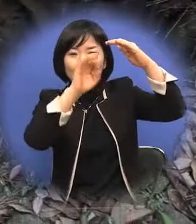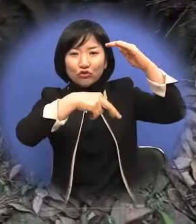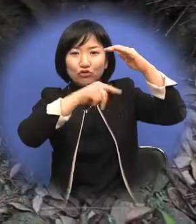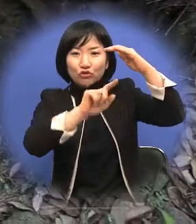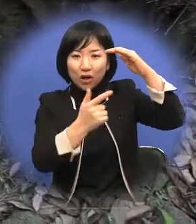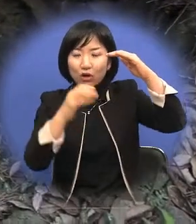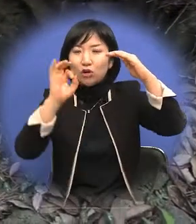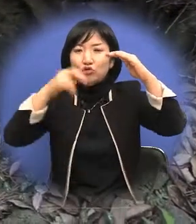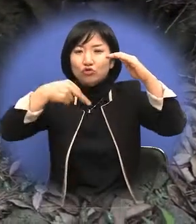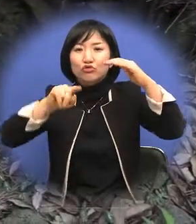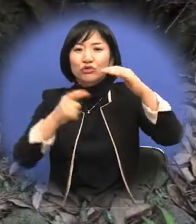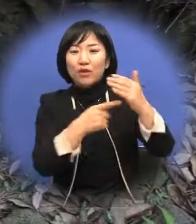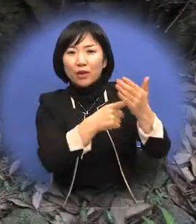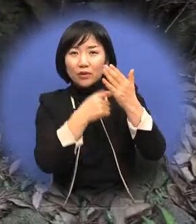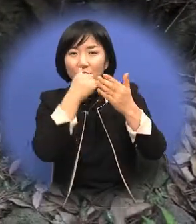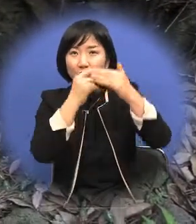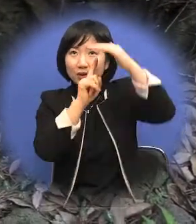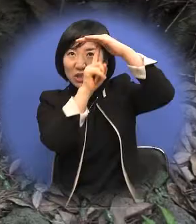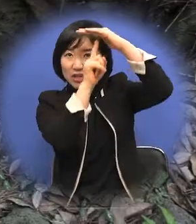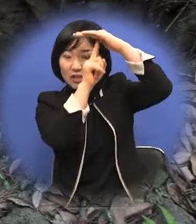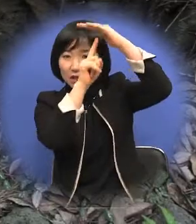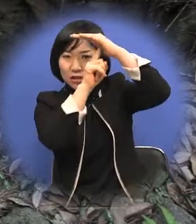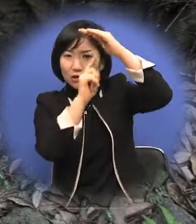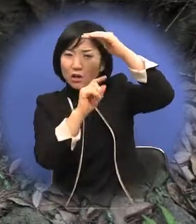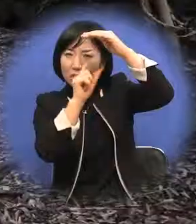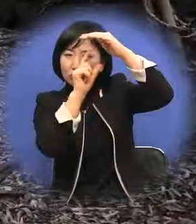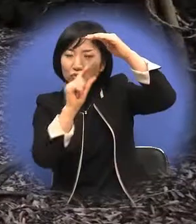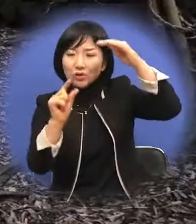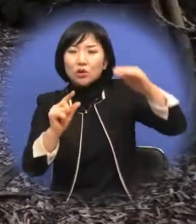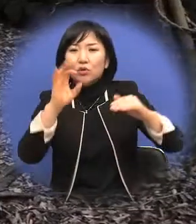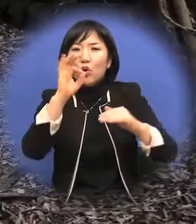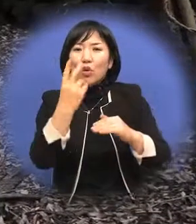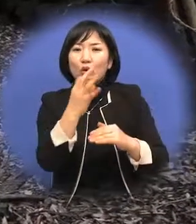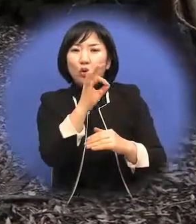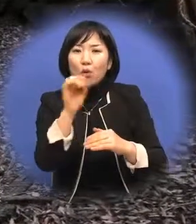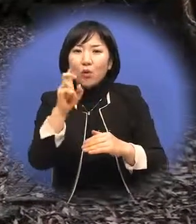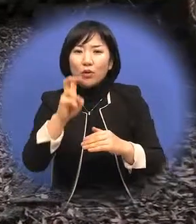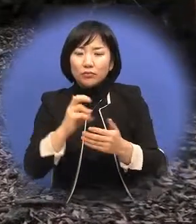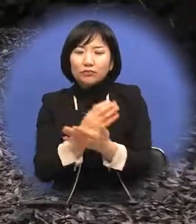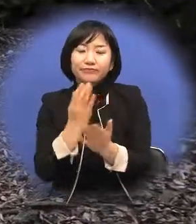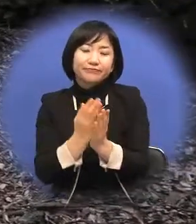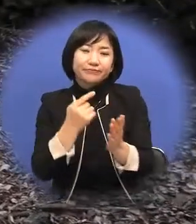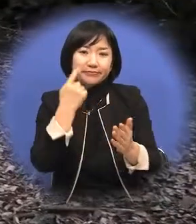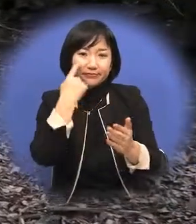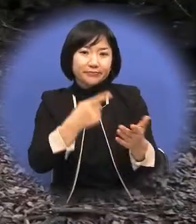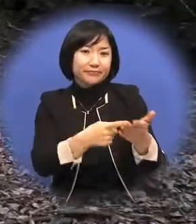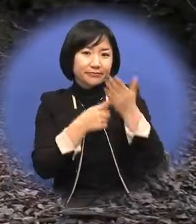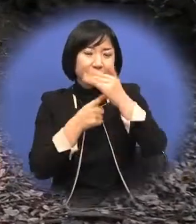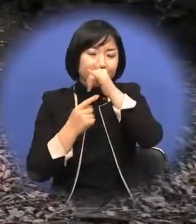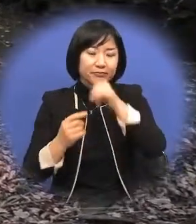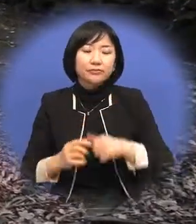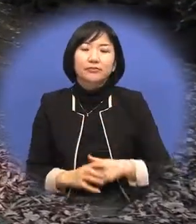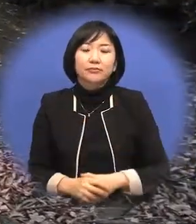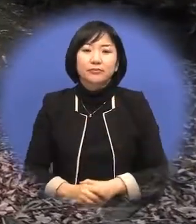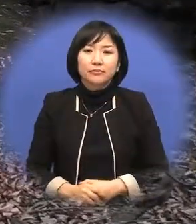용암류선이 나타나며 천장에는 부분적으로 용암종류가 나타나기도 합니다.